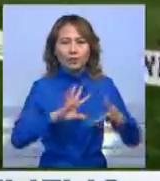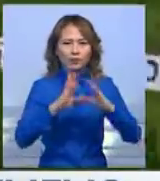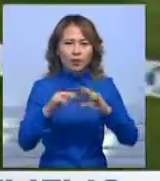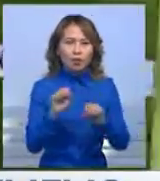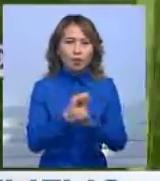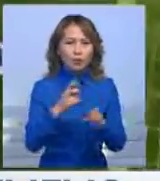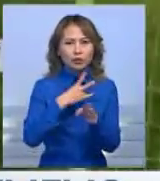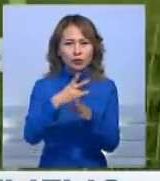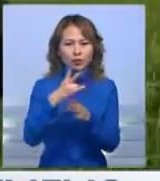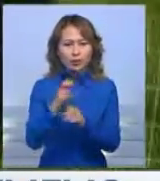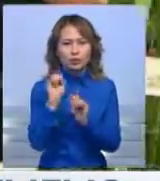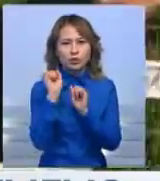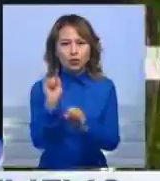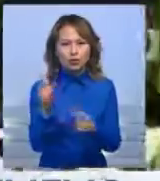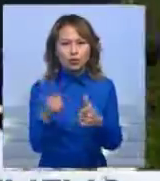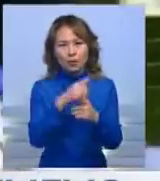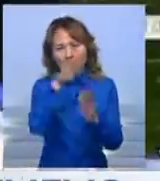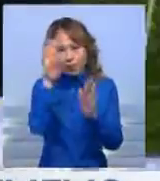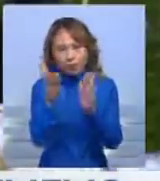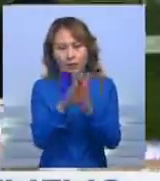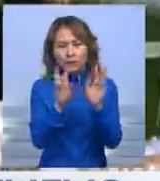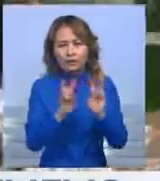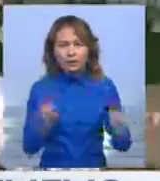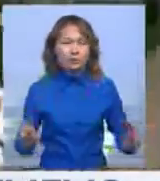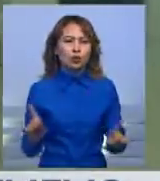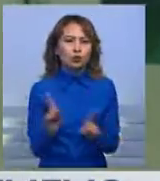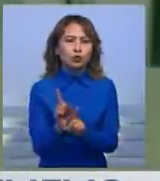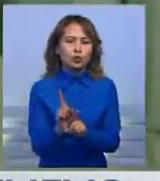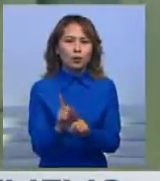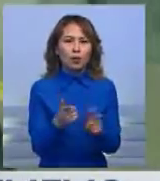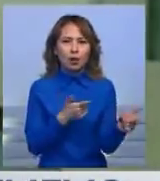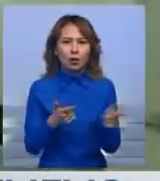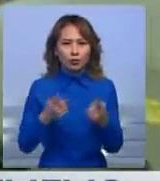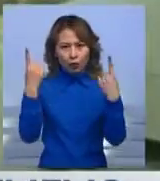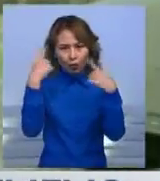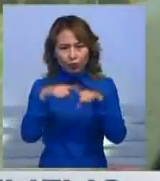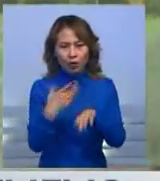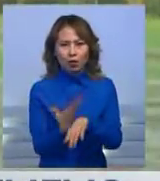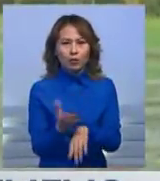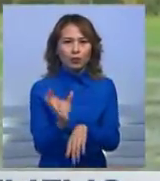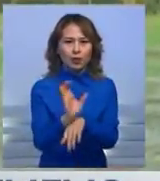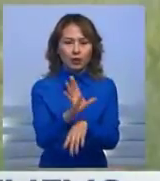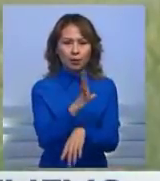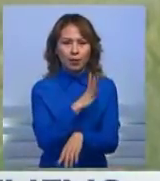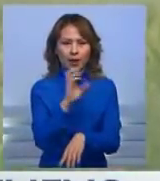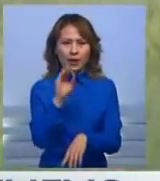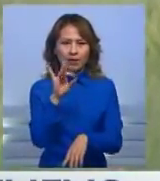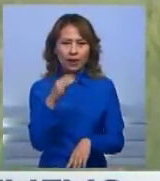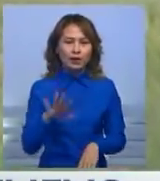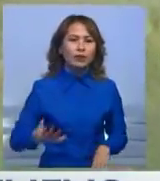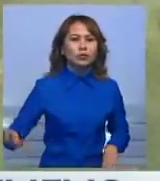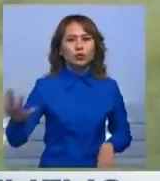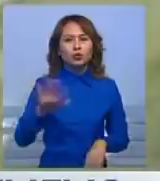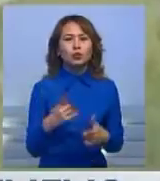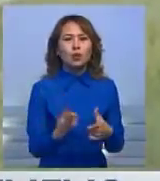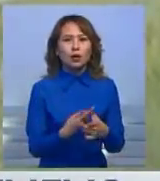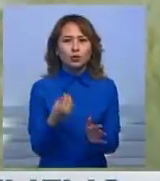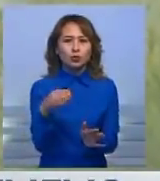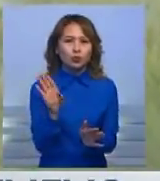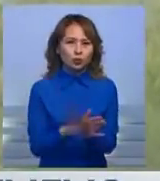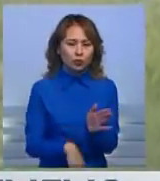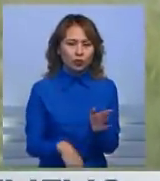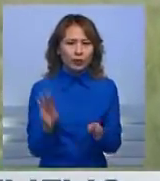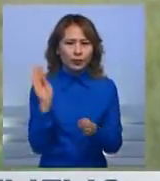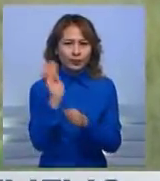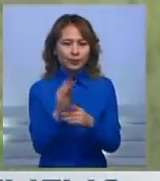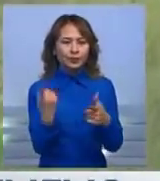бомбадан қорғанатын паналар тексеріліп, күзеттегілер брондалған техникамен жабықталып күшейтілген. Еврей мемлекетінің айналасындағы жағдай шиеленісіп тұр.